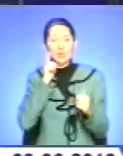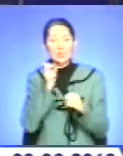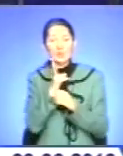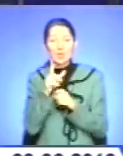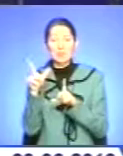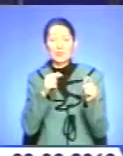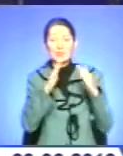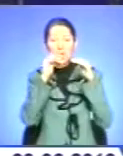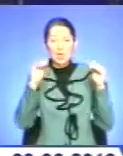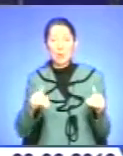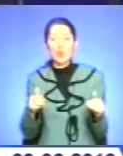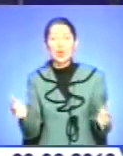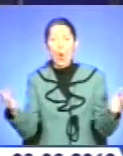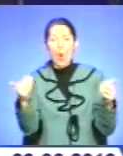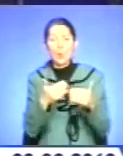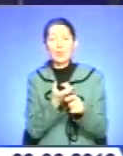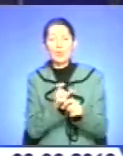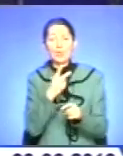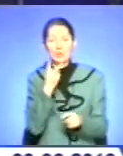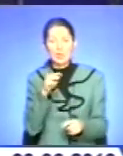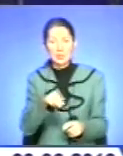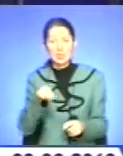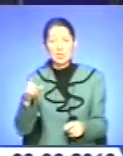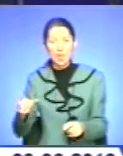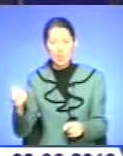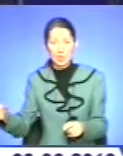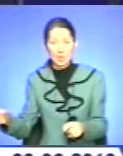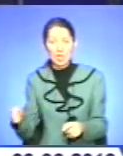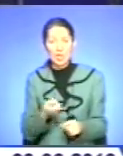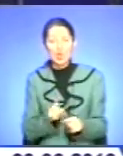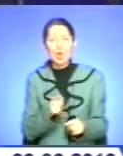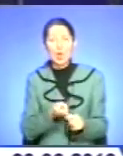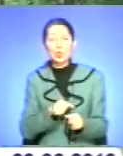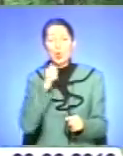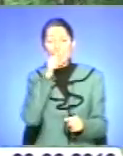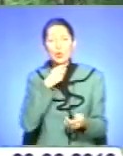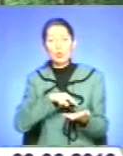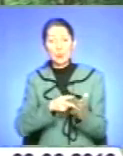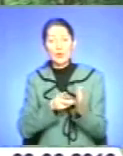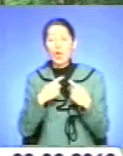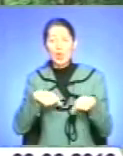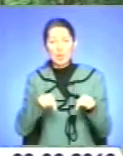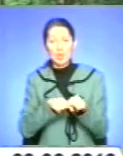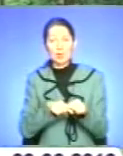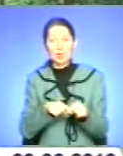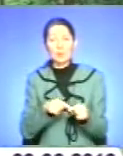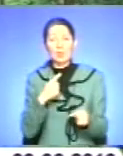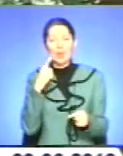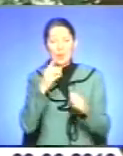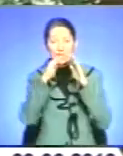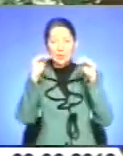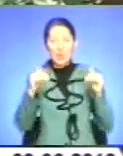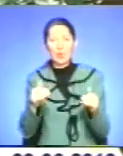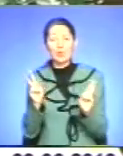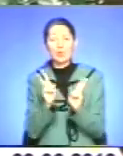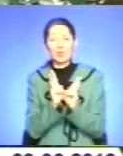2000 осіб. Що цьогоріч запланували організатори – у наступному сюжеті. Перші таборові зустрічі